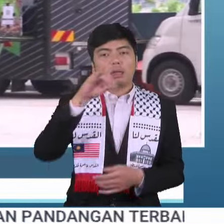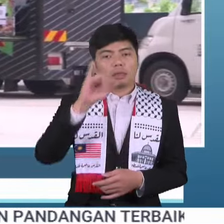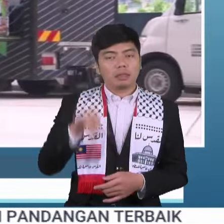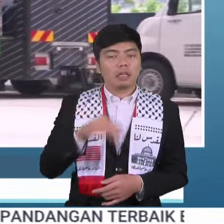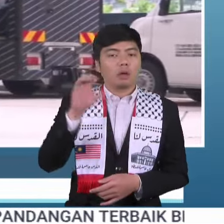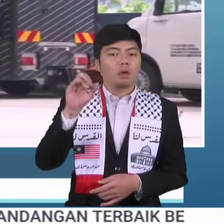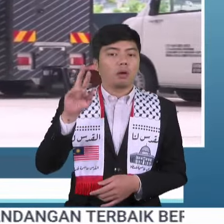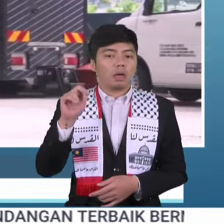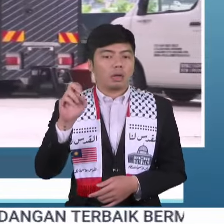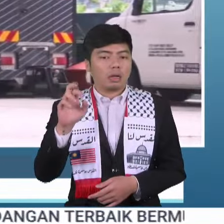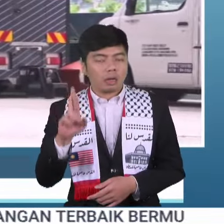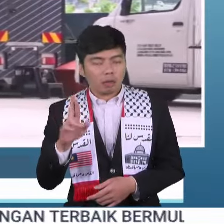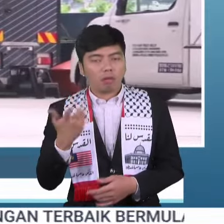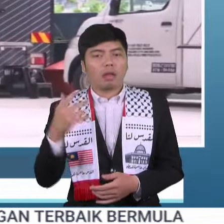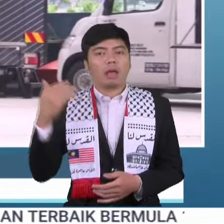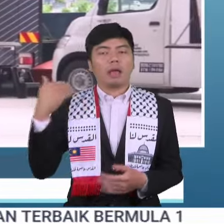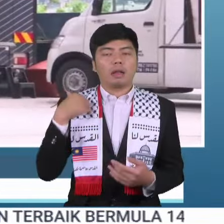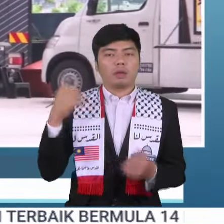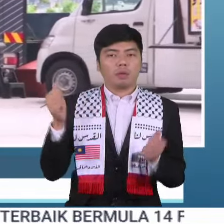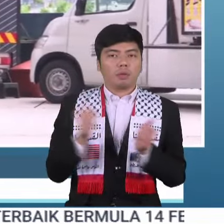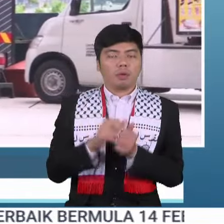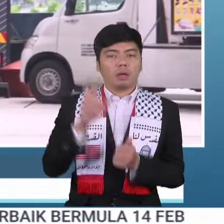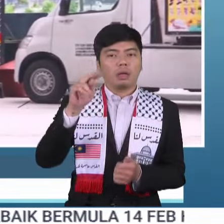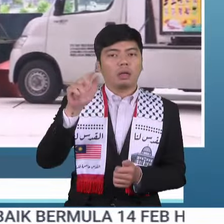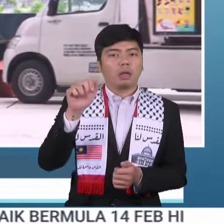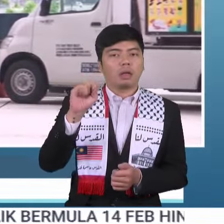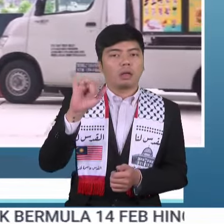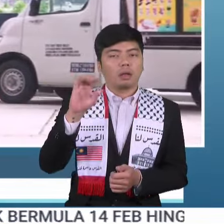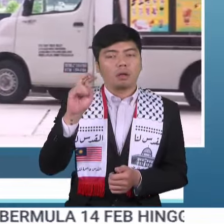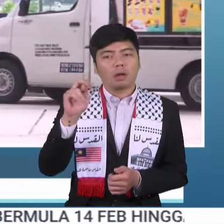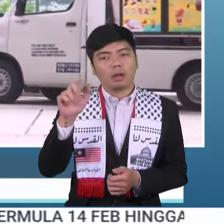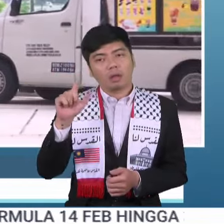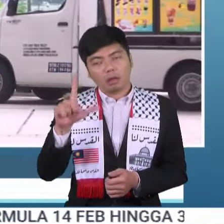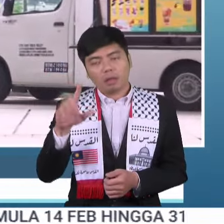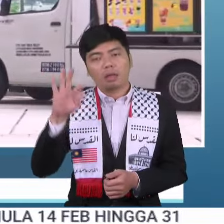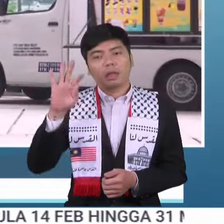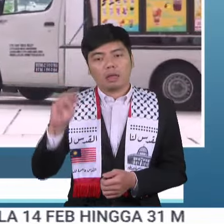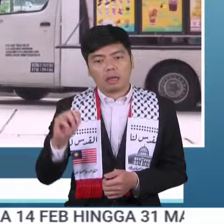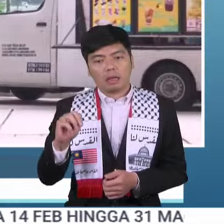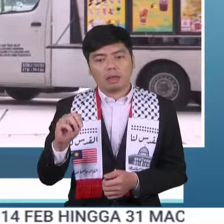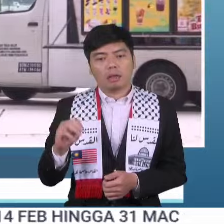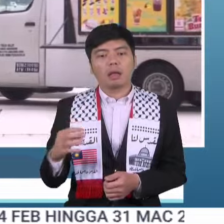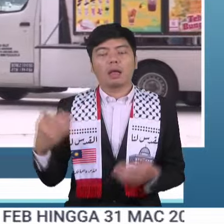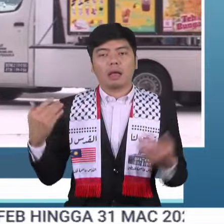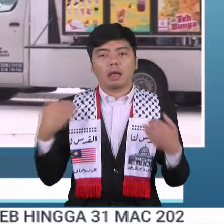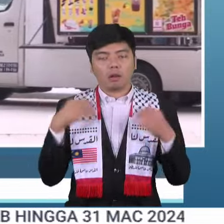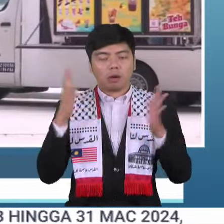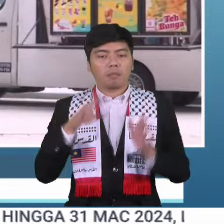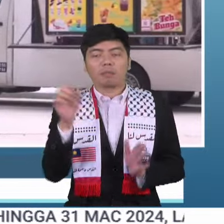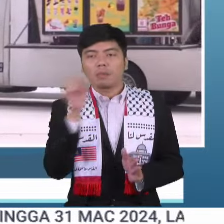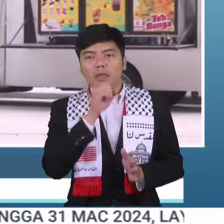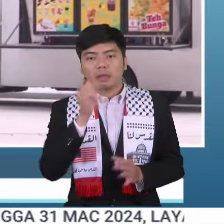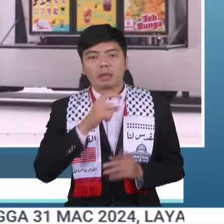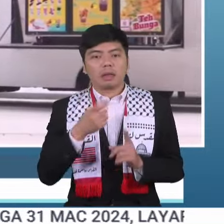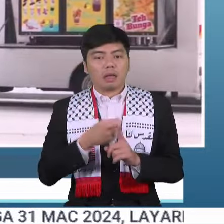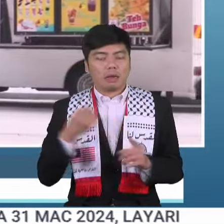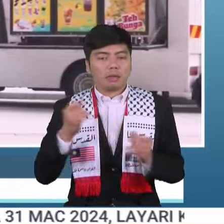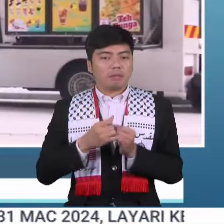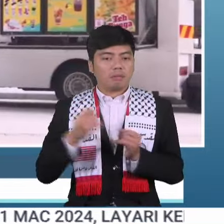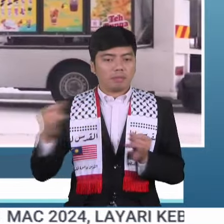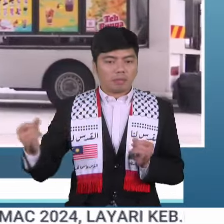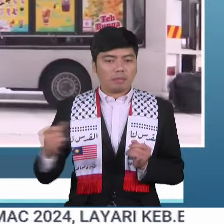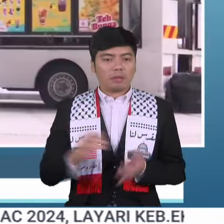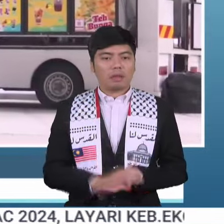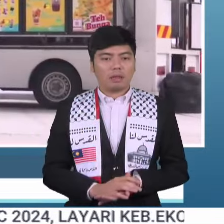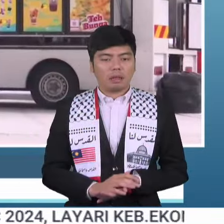oleh rakan radio rasmi National FM dan juga kemunculan khas penyanyi dari seberang Anggi Marito dalam sesi bertemu peminat. Tapi